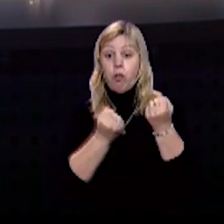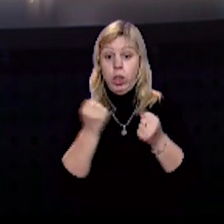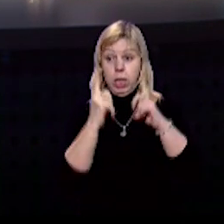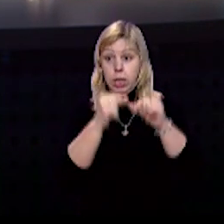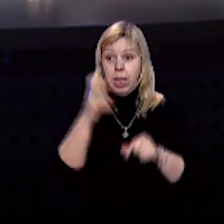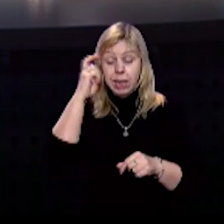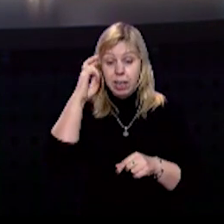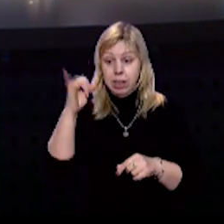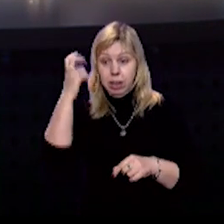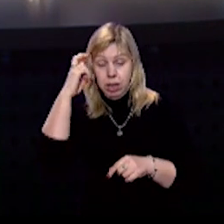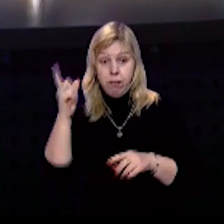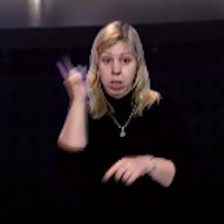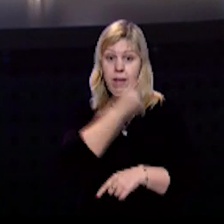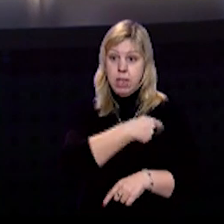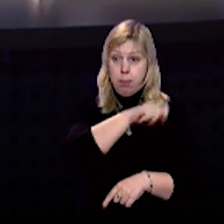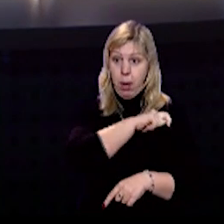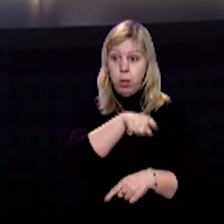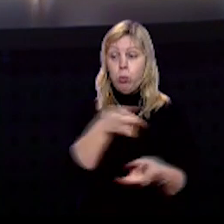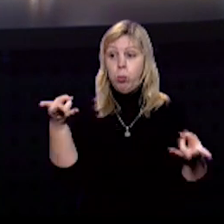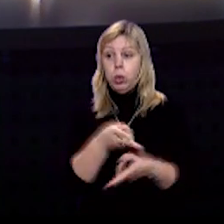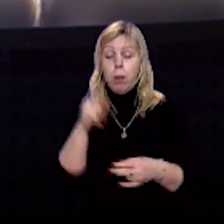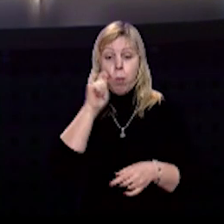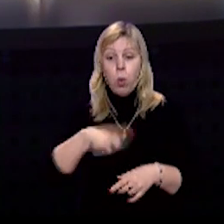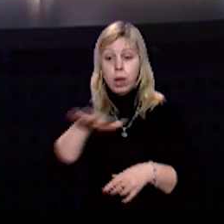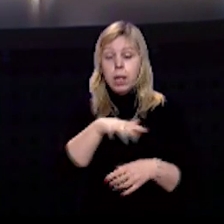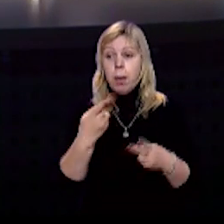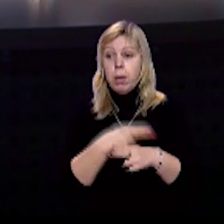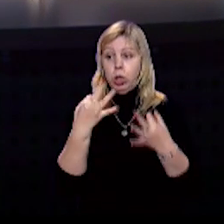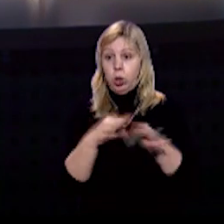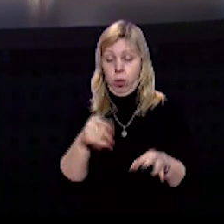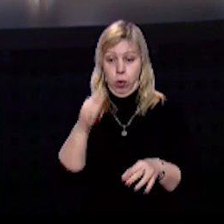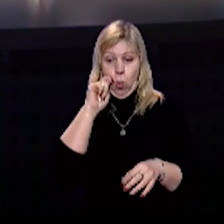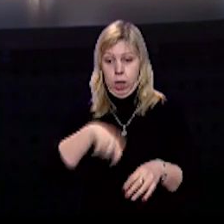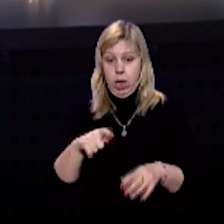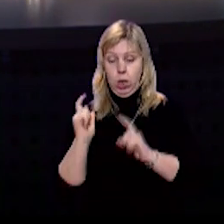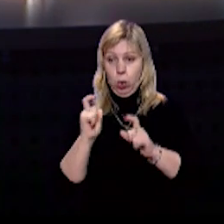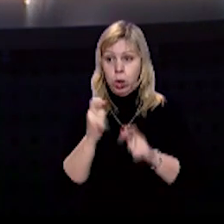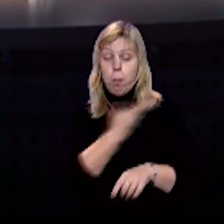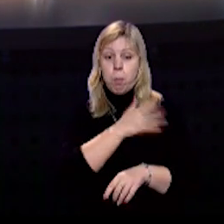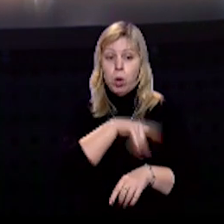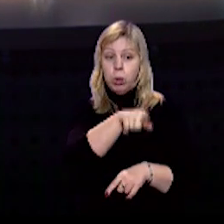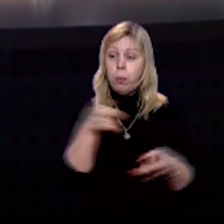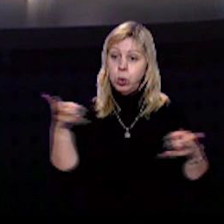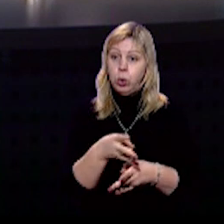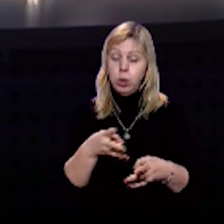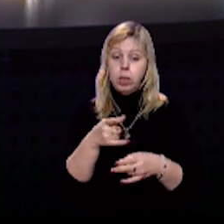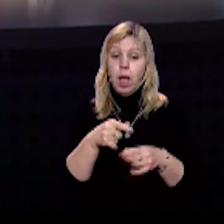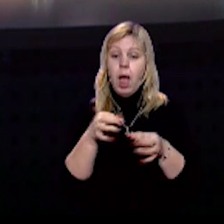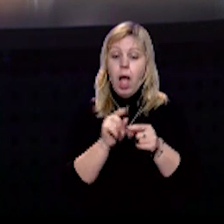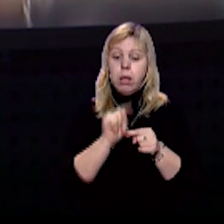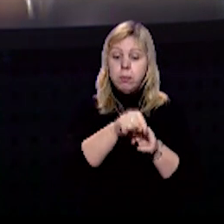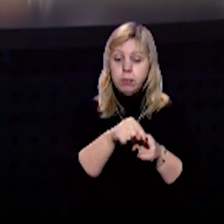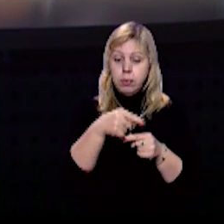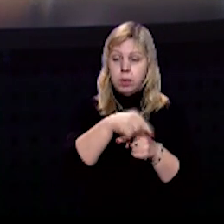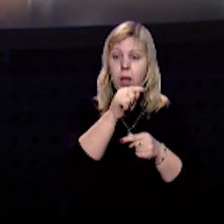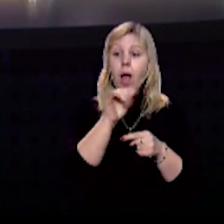дивіться, з Києва їде в Іспанію, то йому потрібно по Україні, він їде без дозволу, бо він український перевізник. У Польщу йому потрібен транзитний дозвіл.